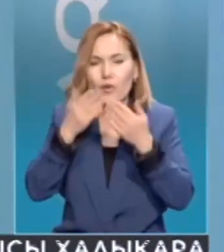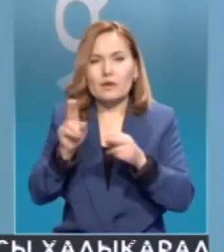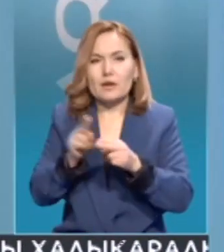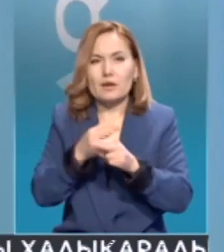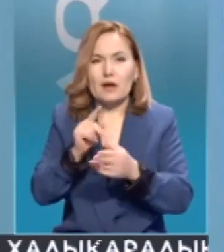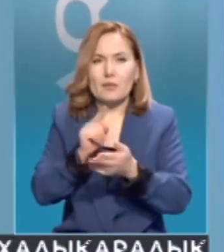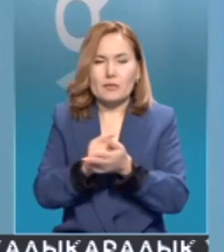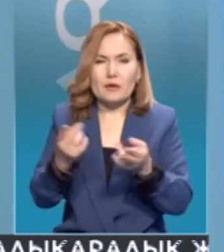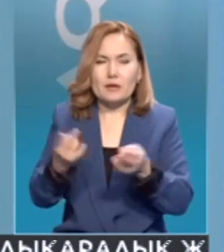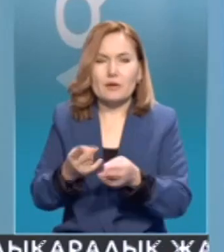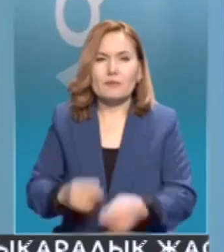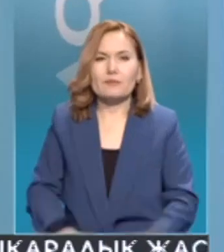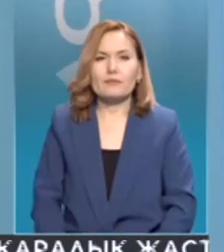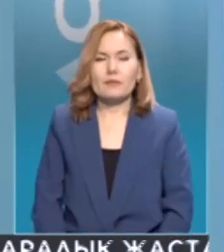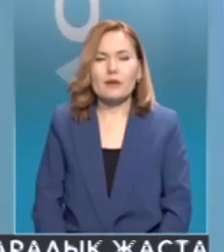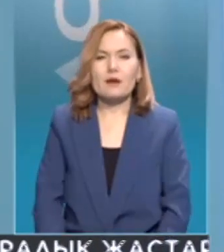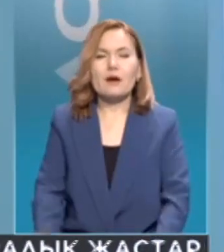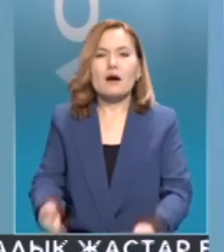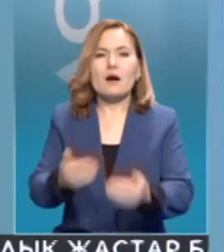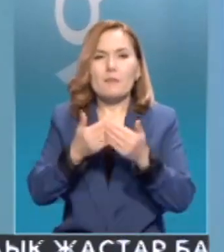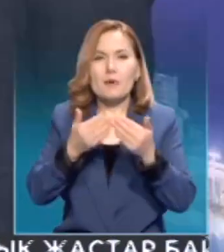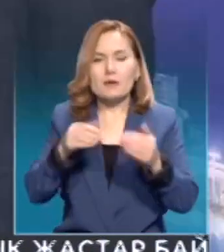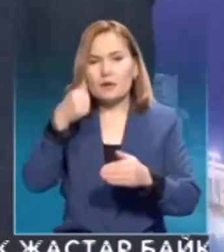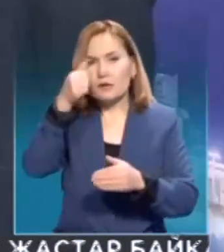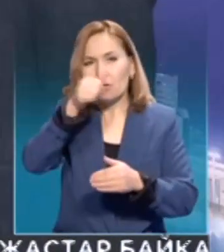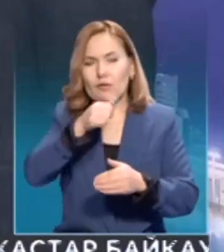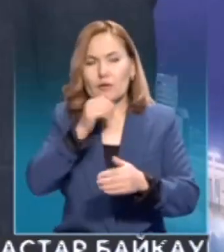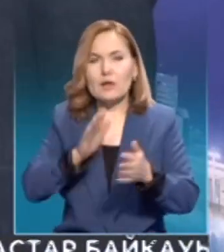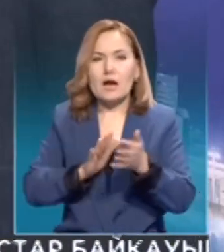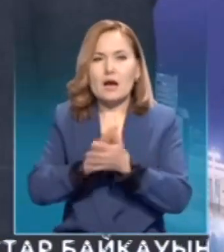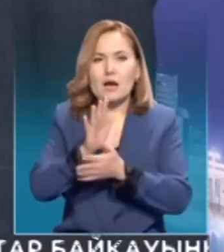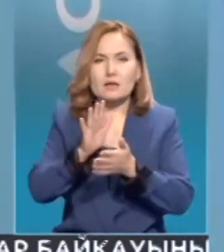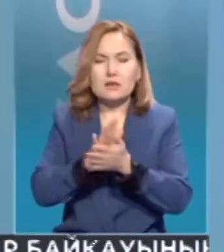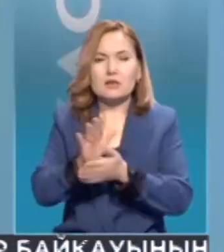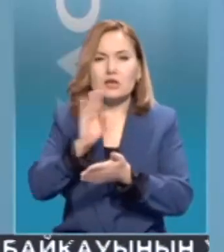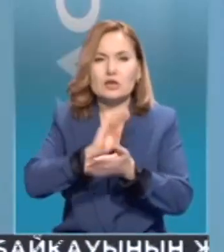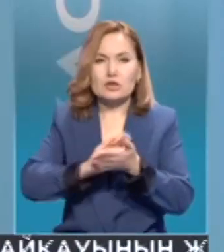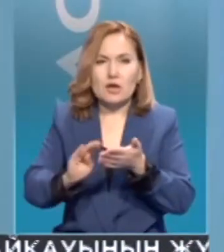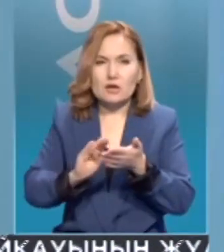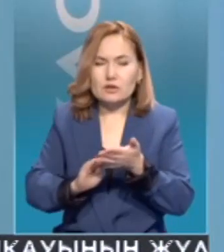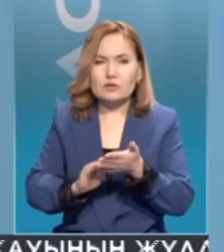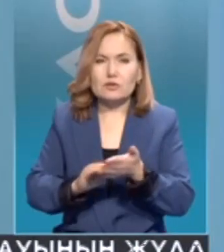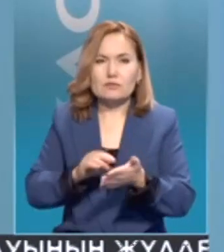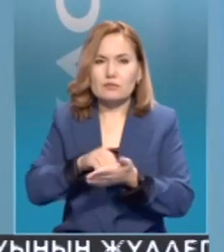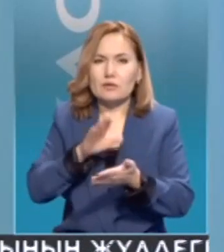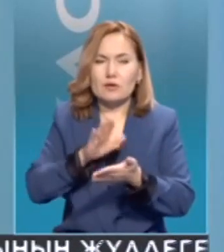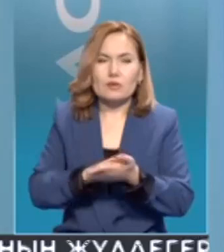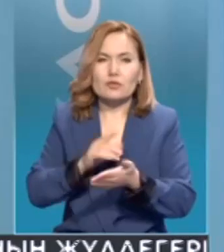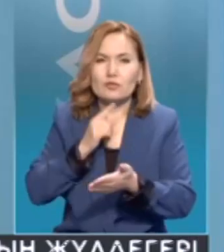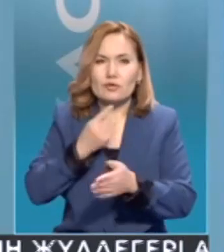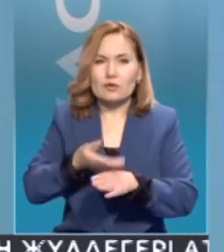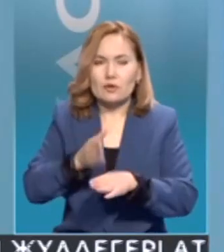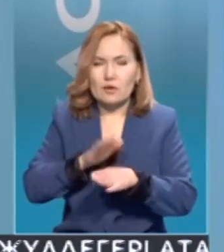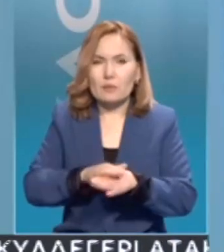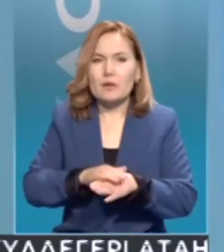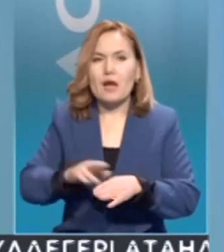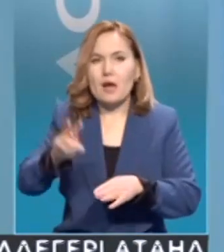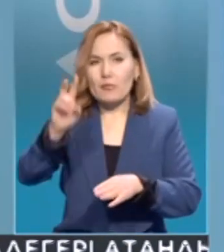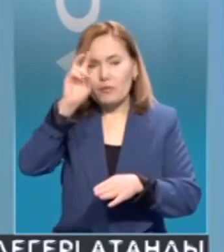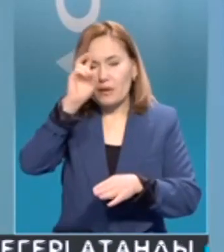Соңғы кездері газетке жазылу қиындап кетті. Ол енді шындық. Мемлекеттен осы газетке субсидия